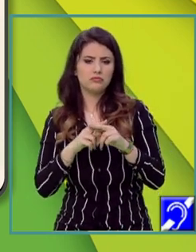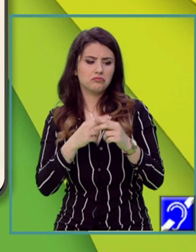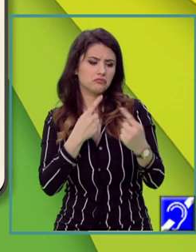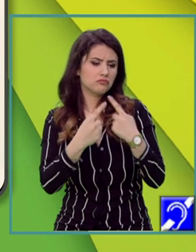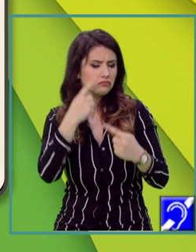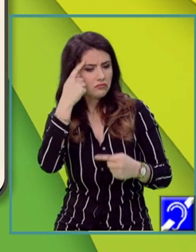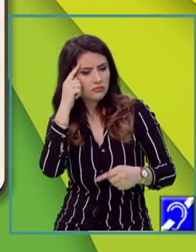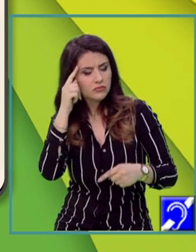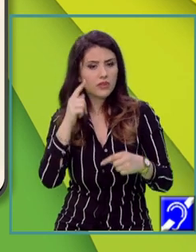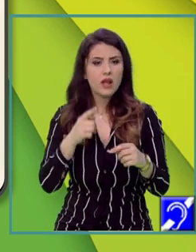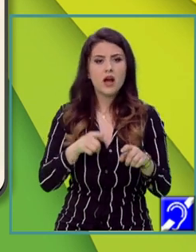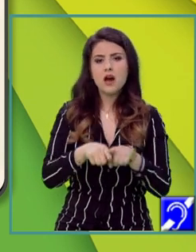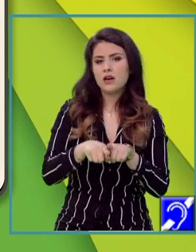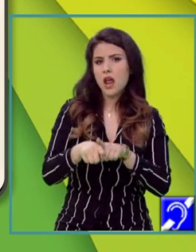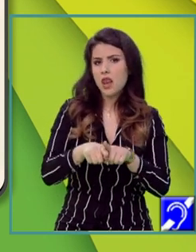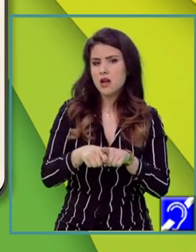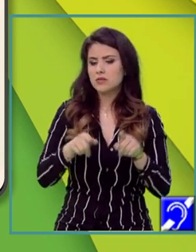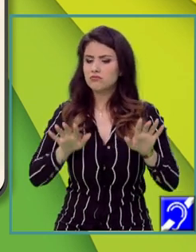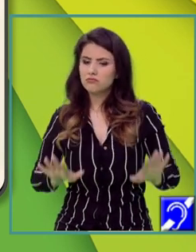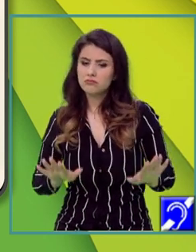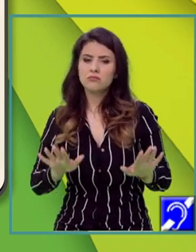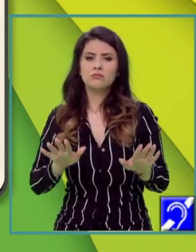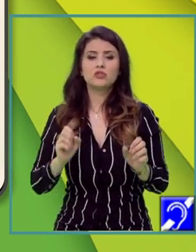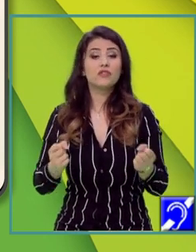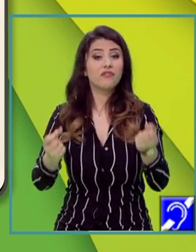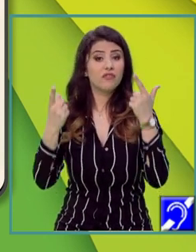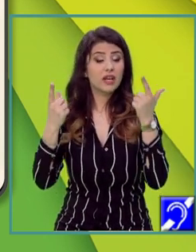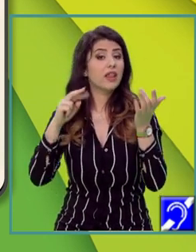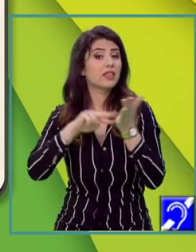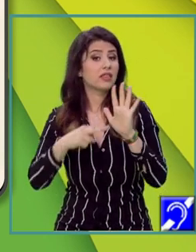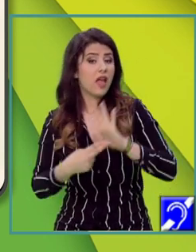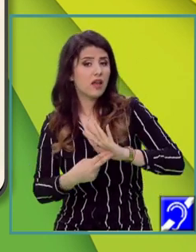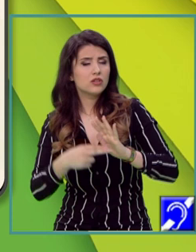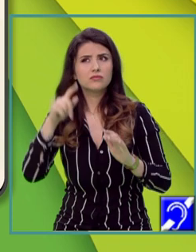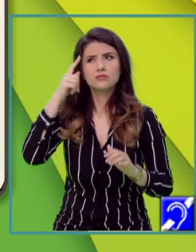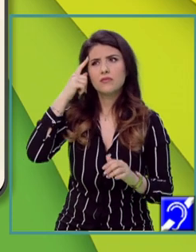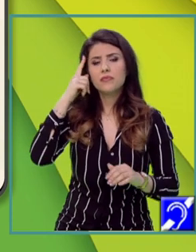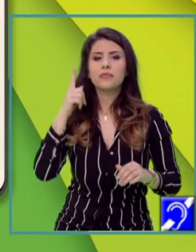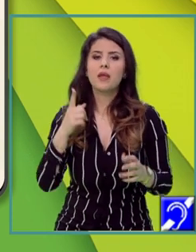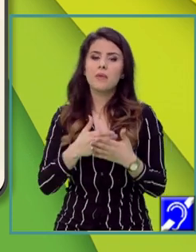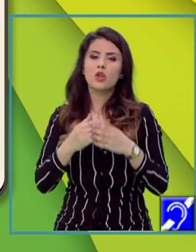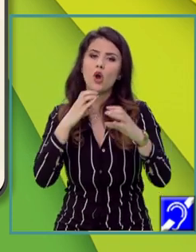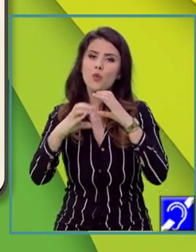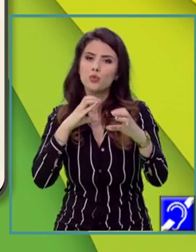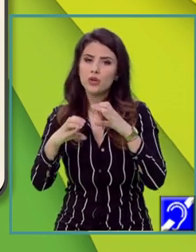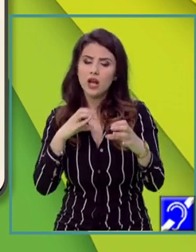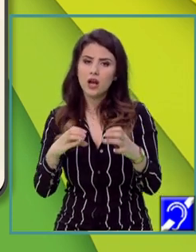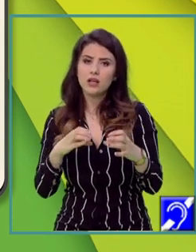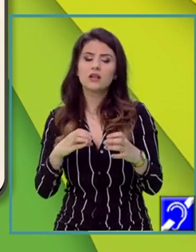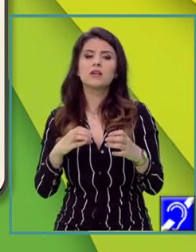temporale și spațiale incipit final tehnici narative instanțele comunicării narative